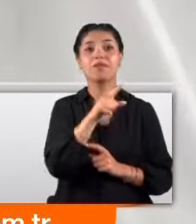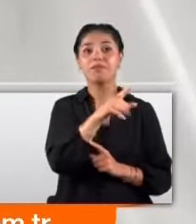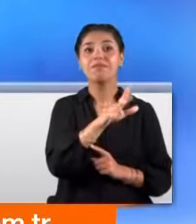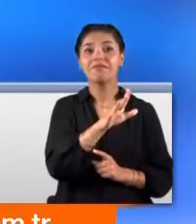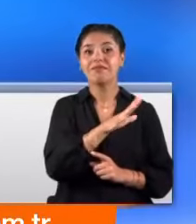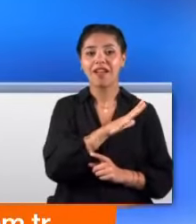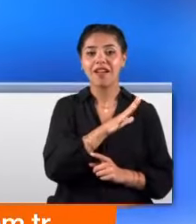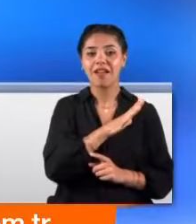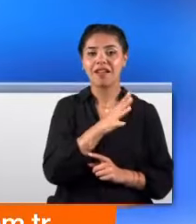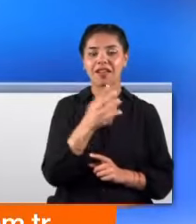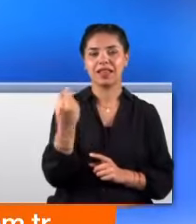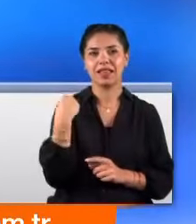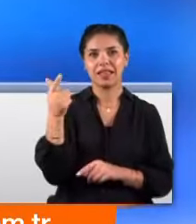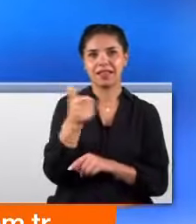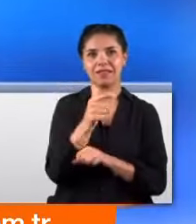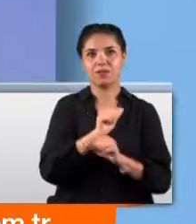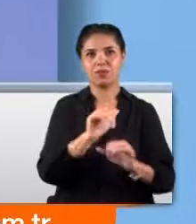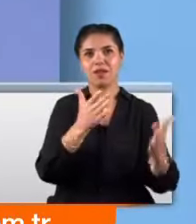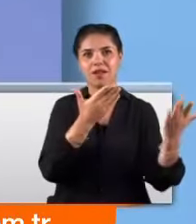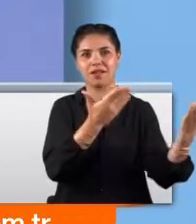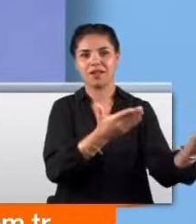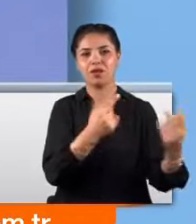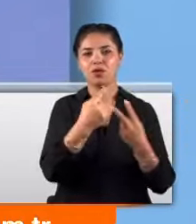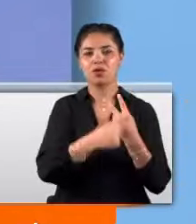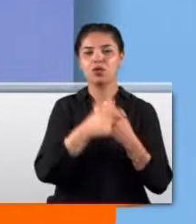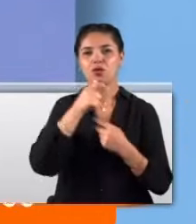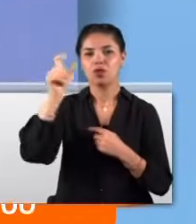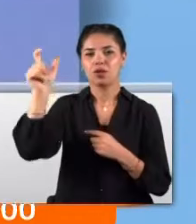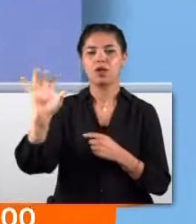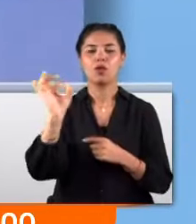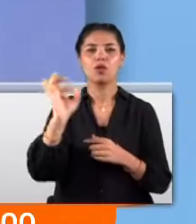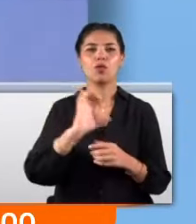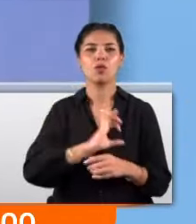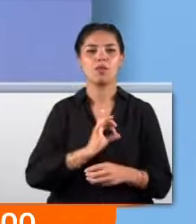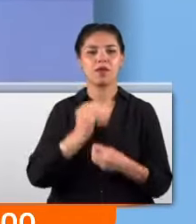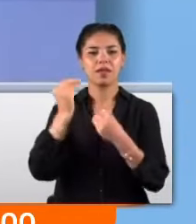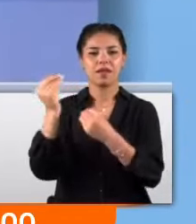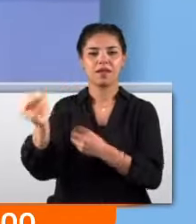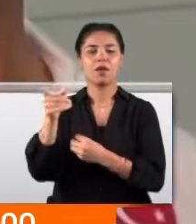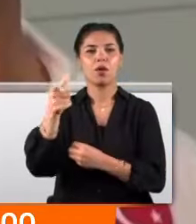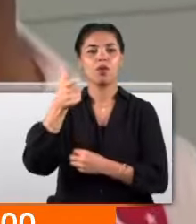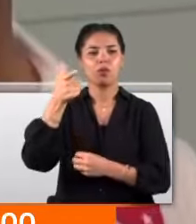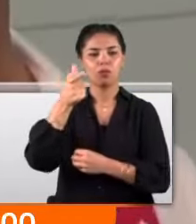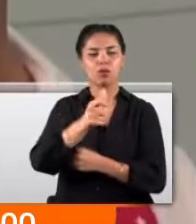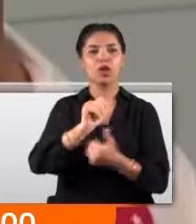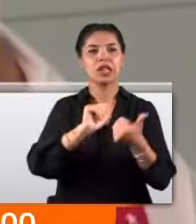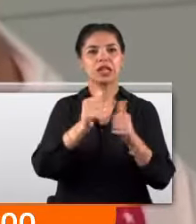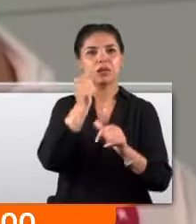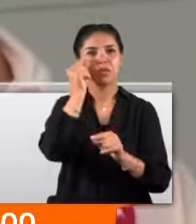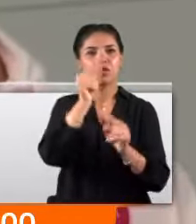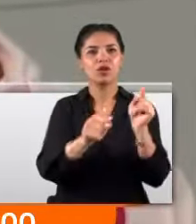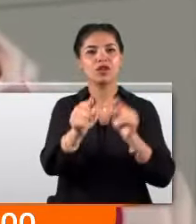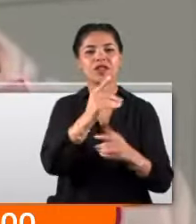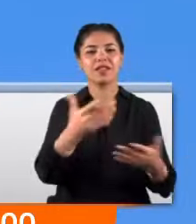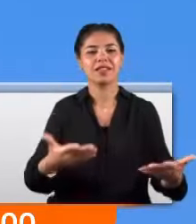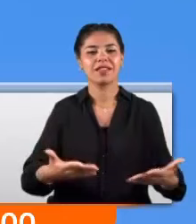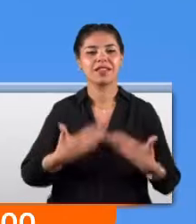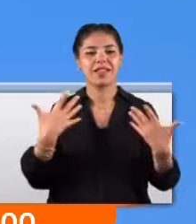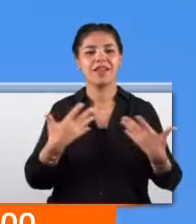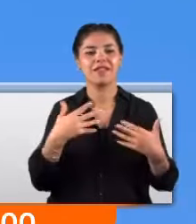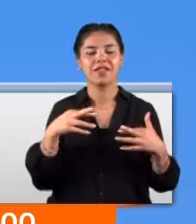olacak ki yeni bir video daha paylaştı. Yusuf Dikeç'e gümüş madalya kazandıran o atış birçok sporcunun sevinç ve zafer hareketi